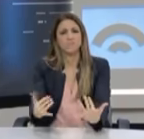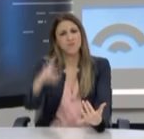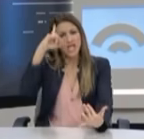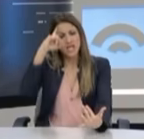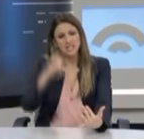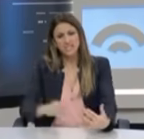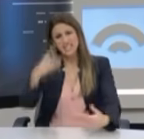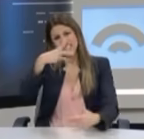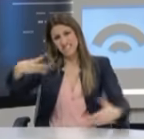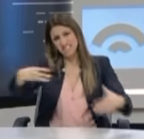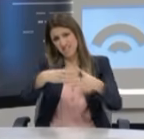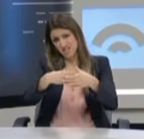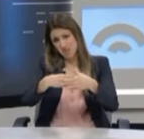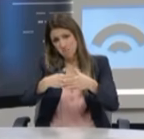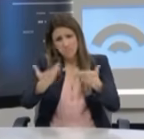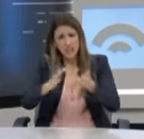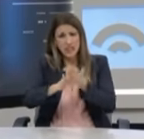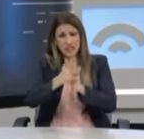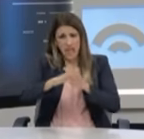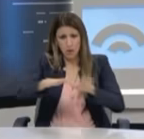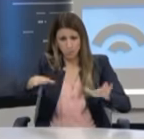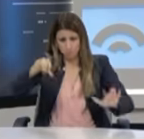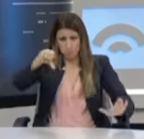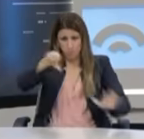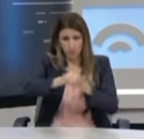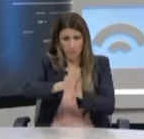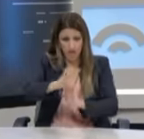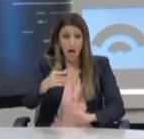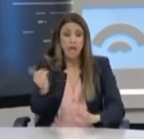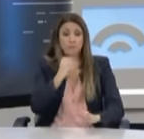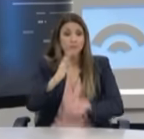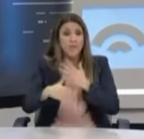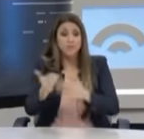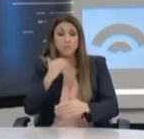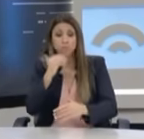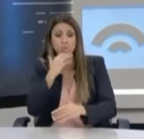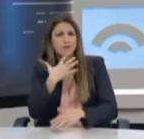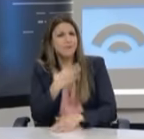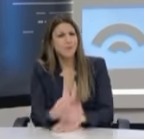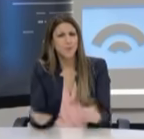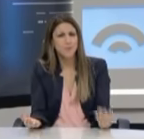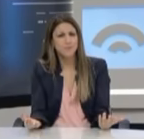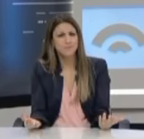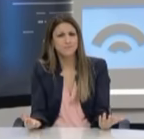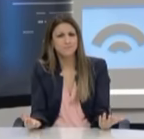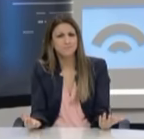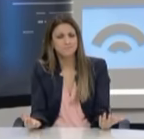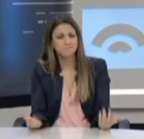παρελθόν, επήγεται να δεσμεύσει το μέλλον της χώρας. Γιατί άραγε?